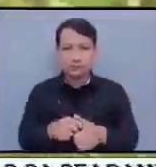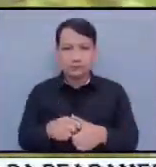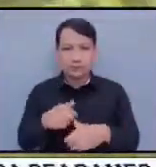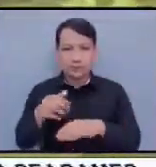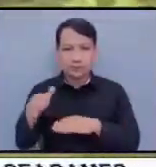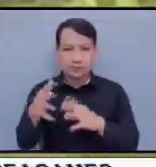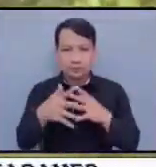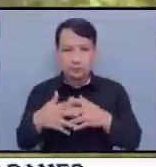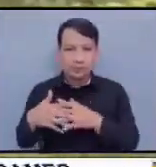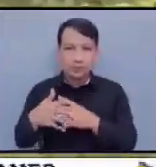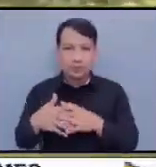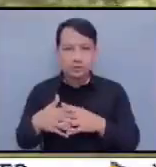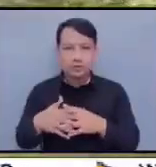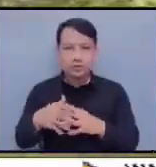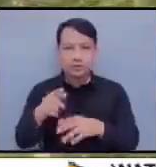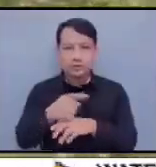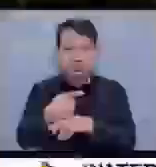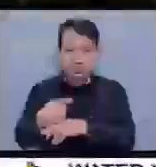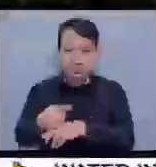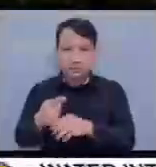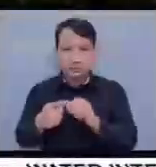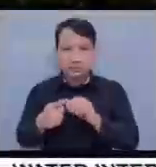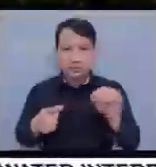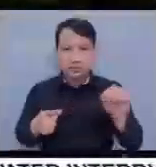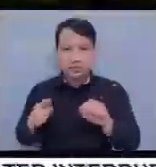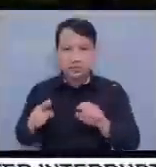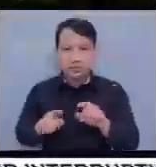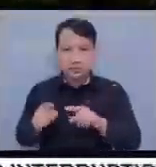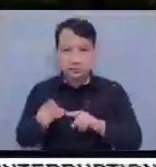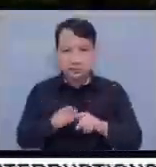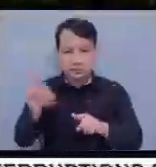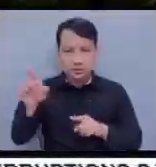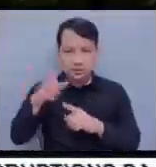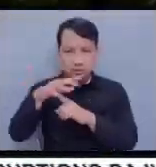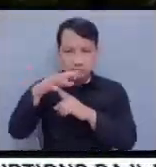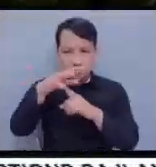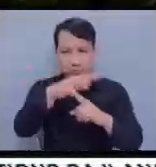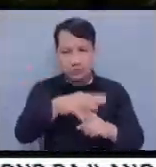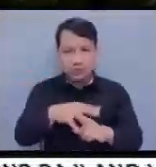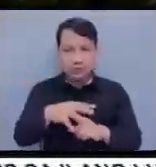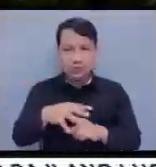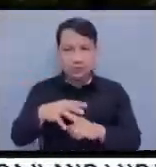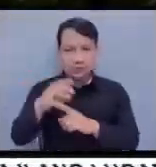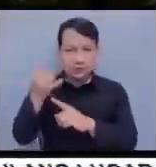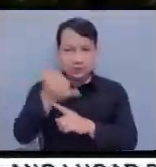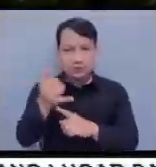ng anti-armor at anti-missiles, helicopters, drones,